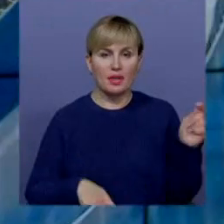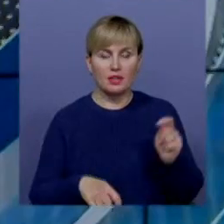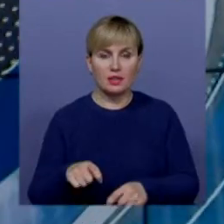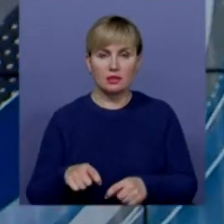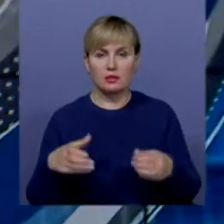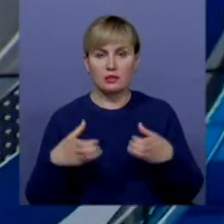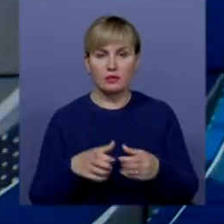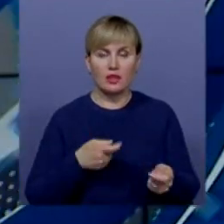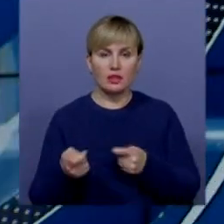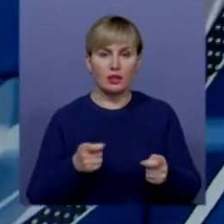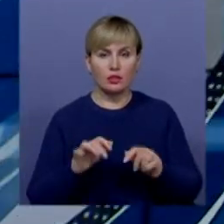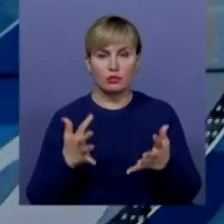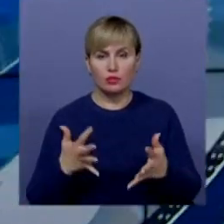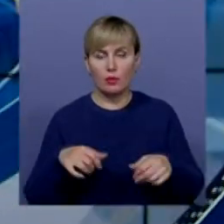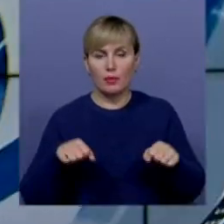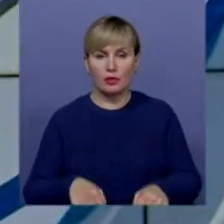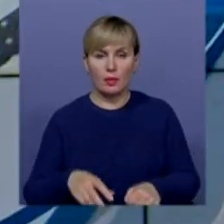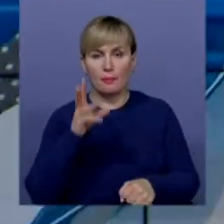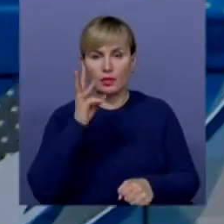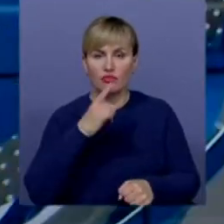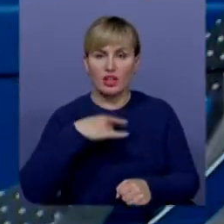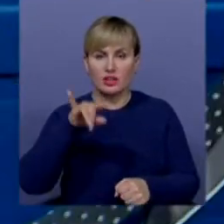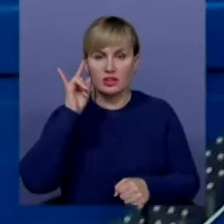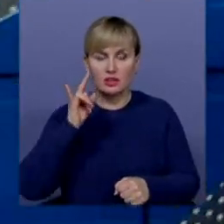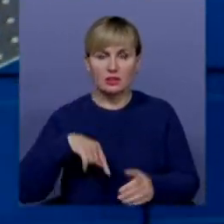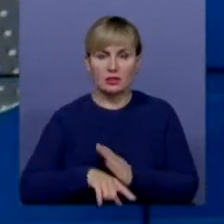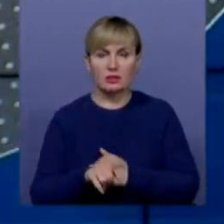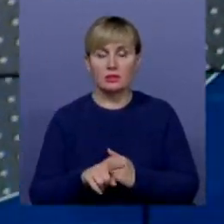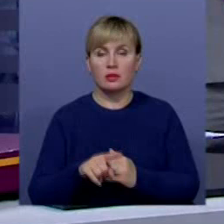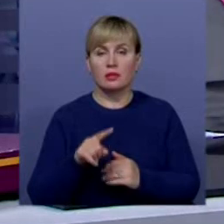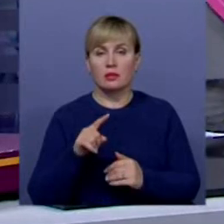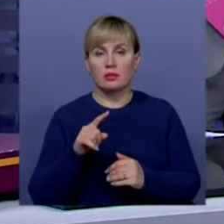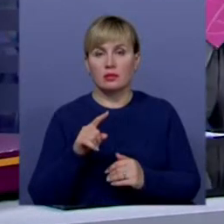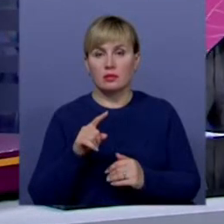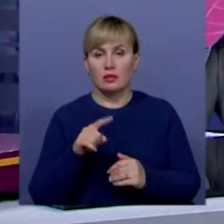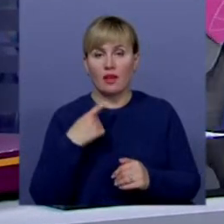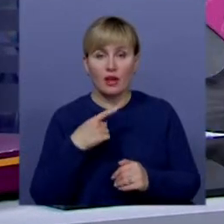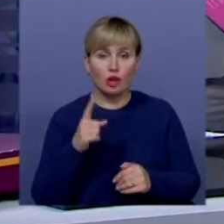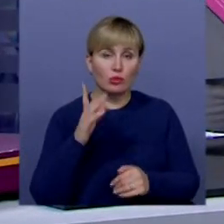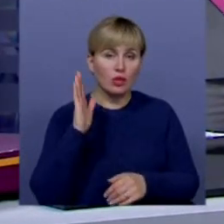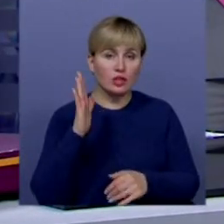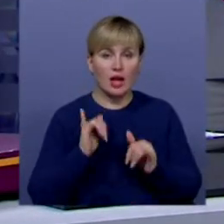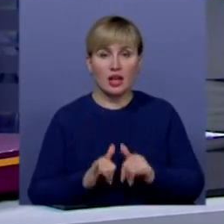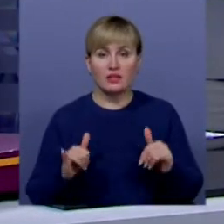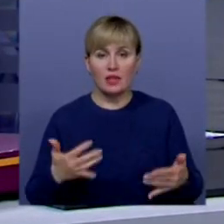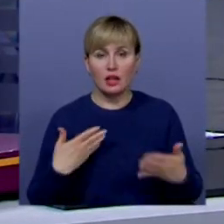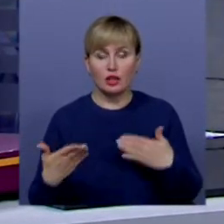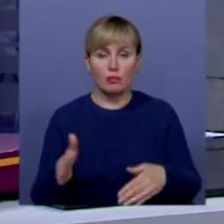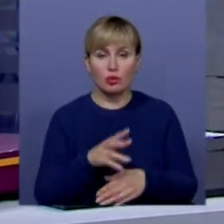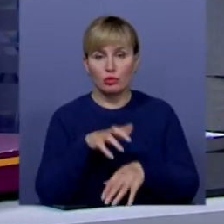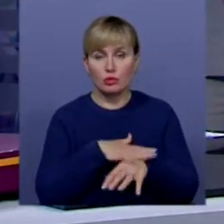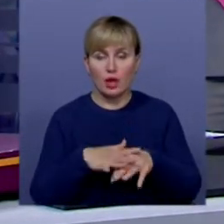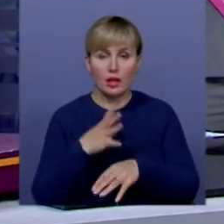Прибывшую делегацию возглавил чрезвычайный полномочный посол в Казахстане Василий Сгинтаутес. Говоря о дальнейшем развитии отношений между